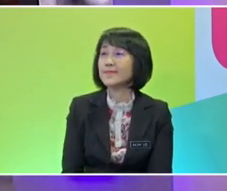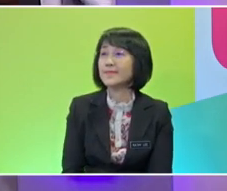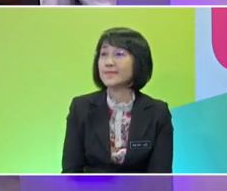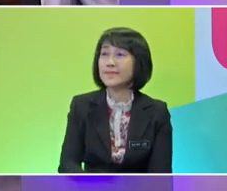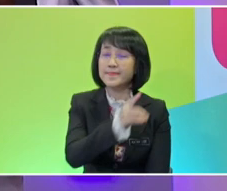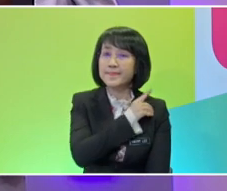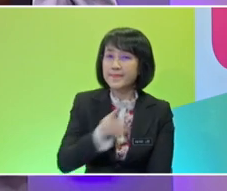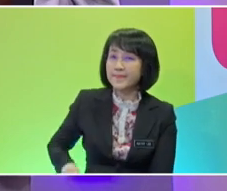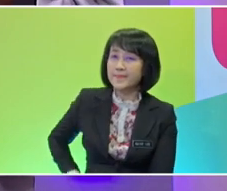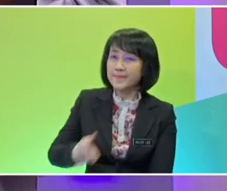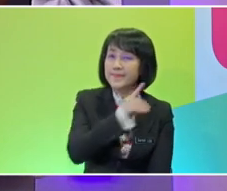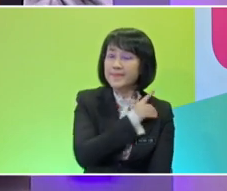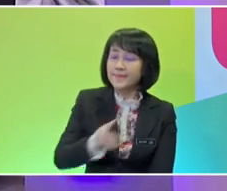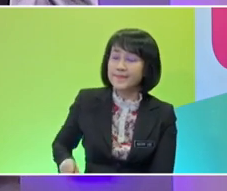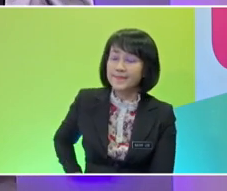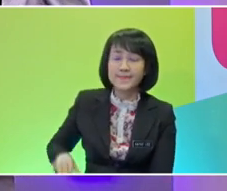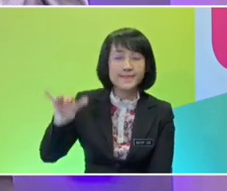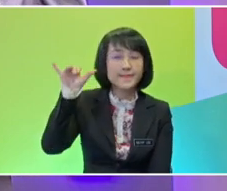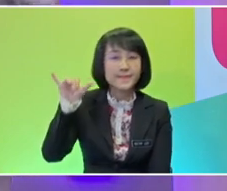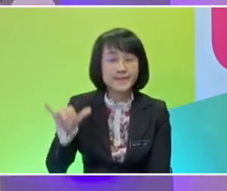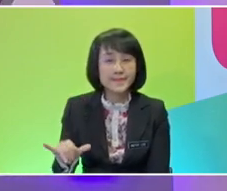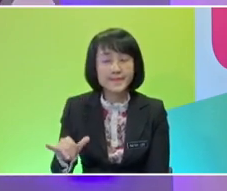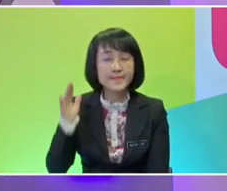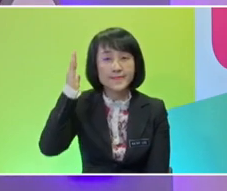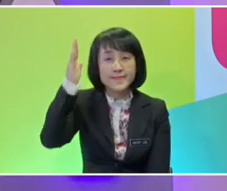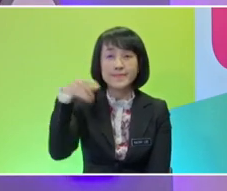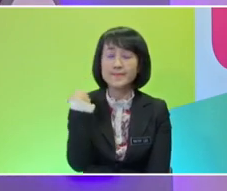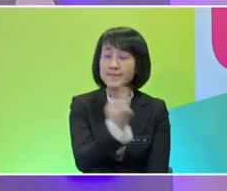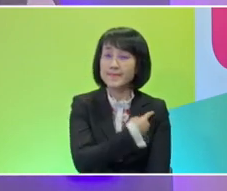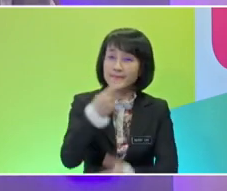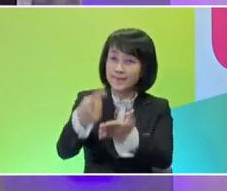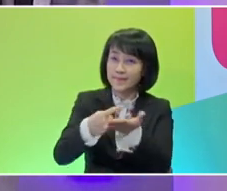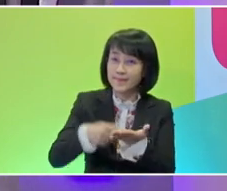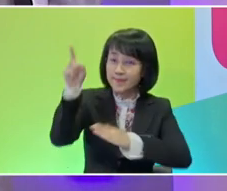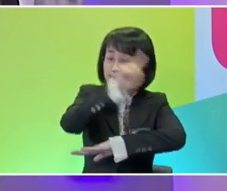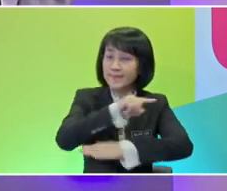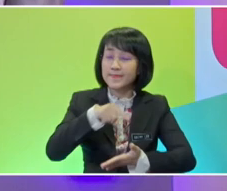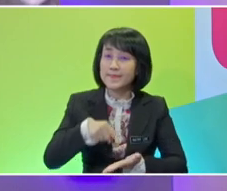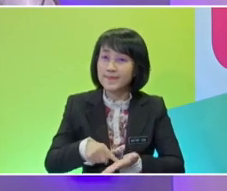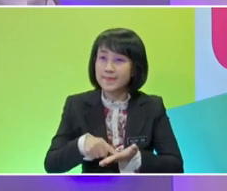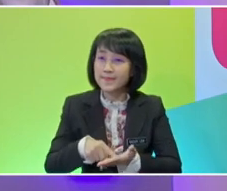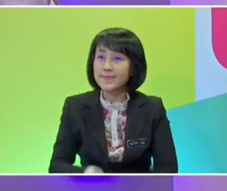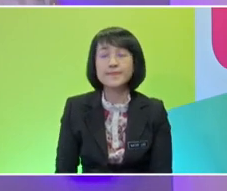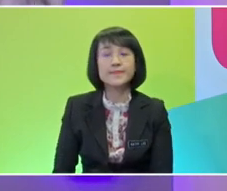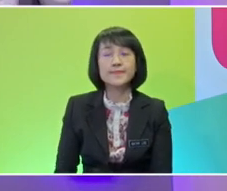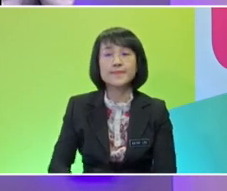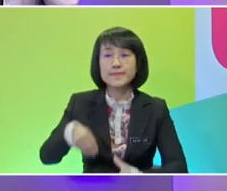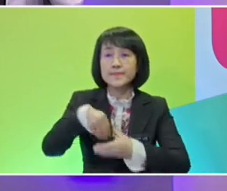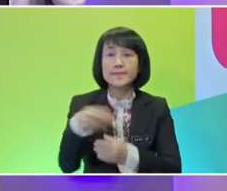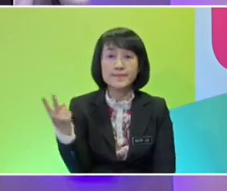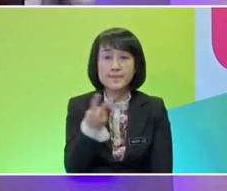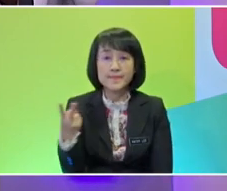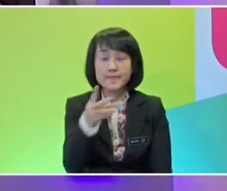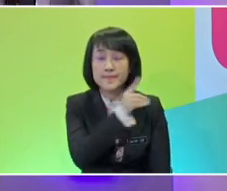dinasti-dinasi yang eee akan kita bincangkan hari ini yaitu di mana kita tahu dalam dinasti